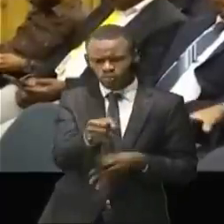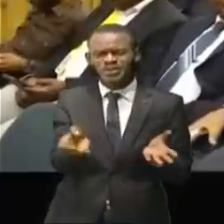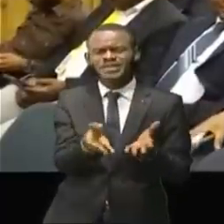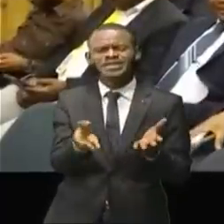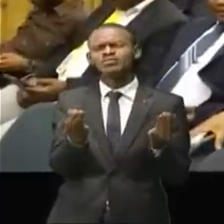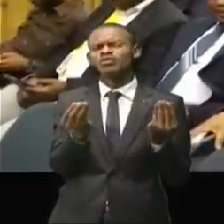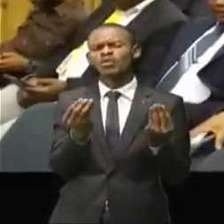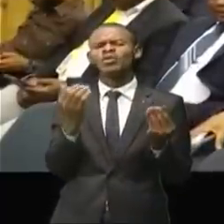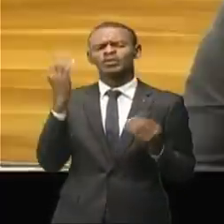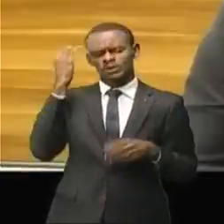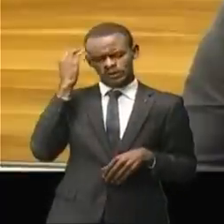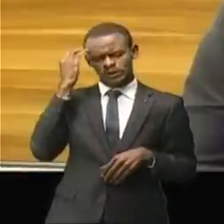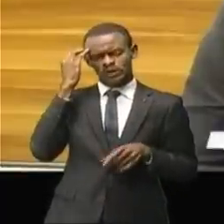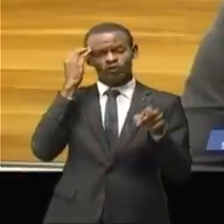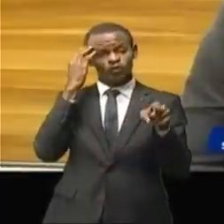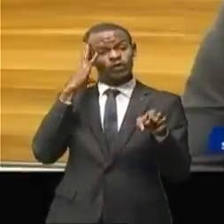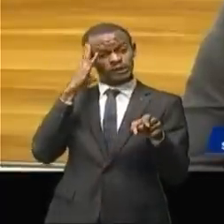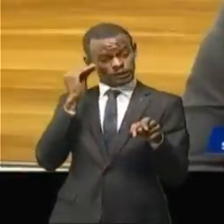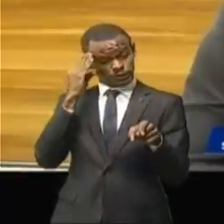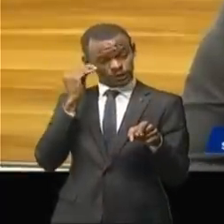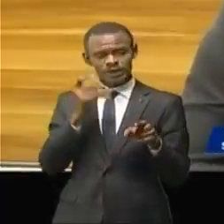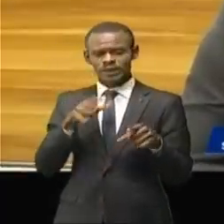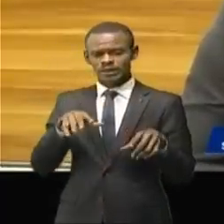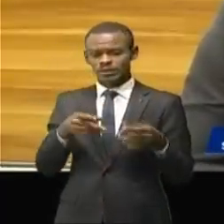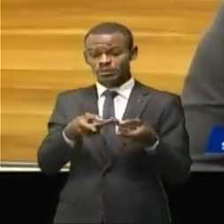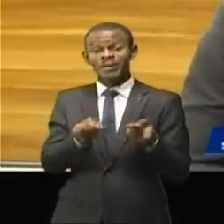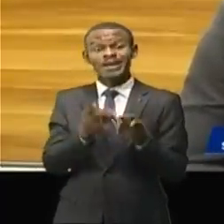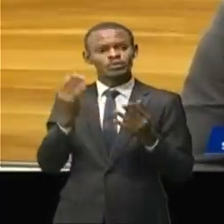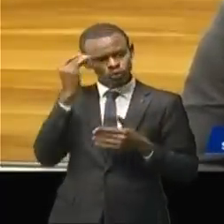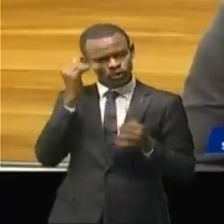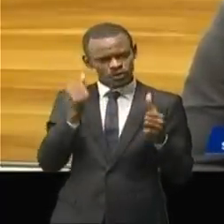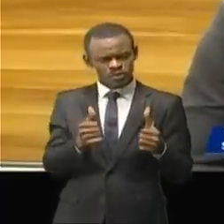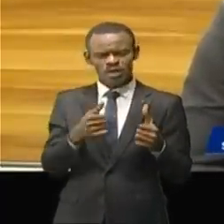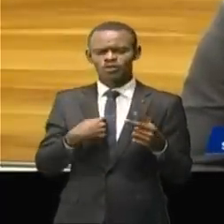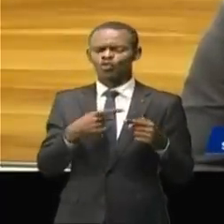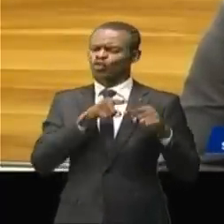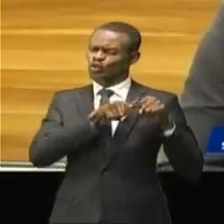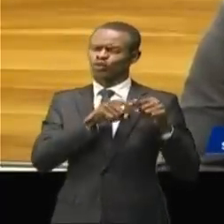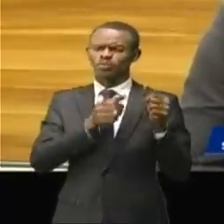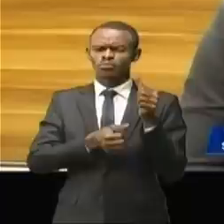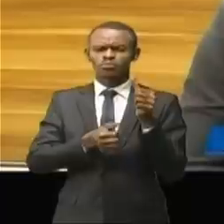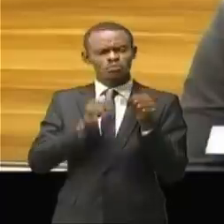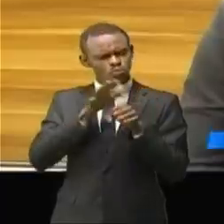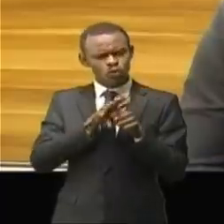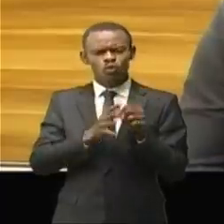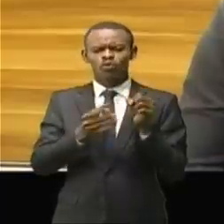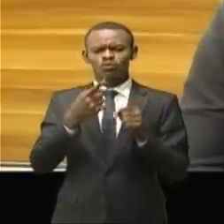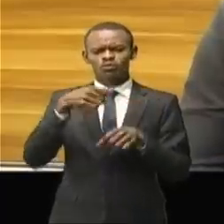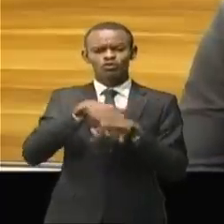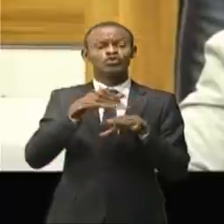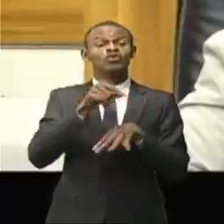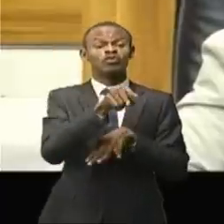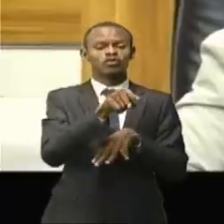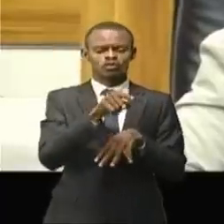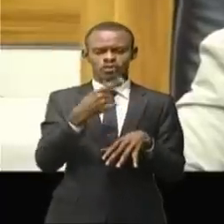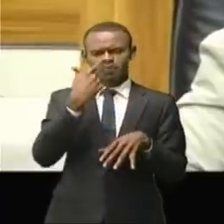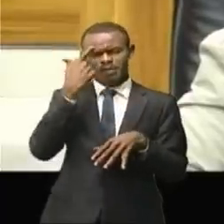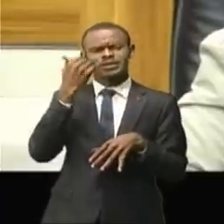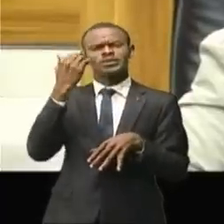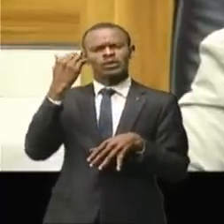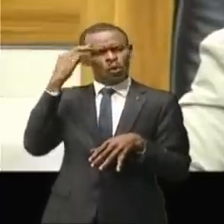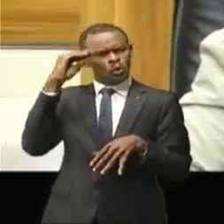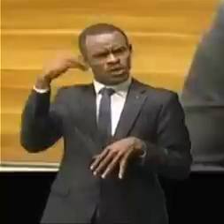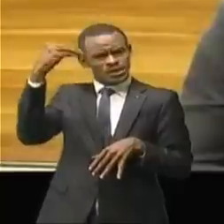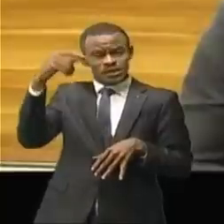comptons beaucoup sur vous parce que nous voulons que vous puissiez nous produire un travail de qualité donc vous avez